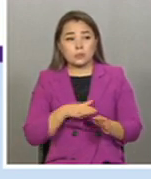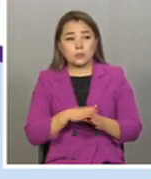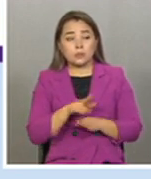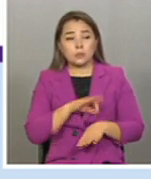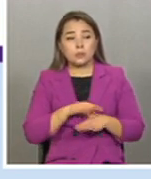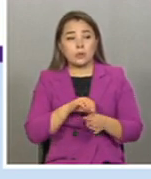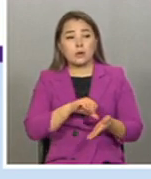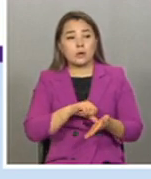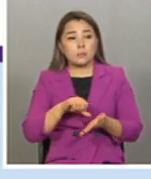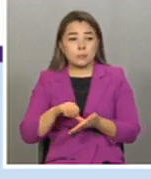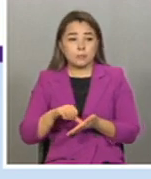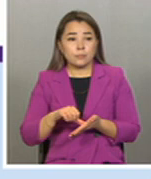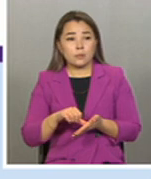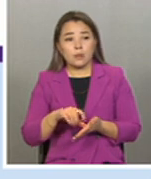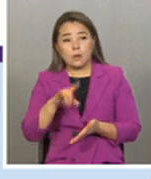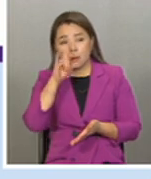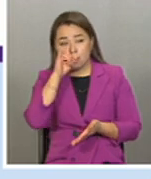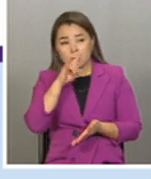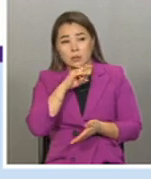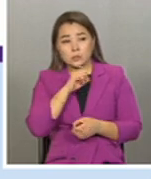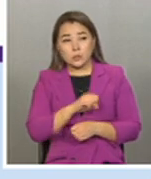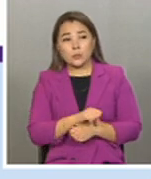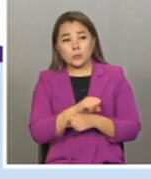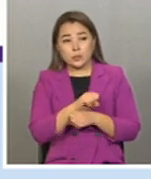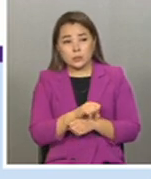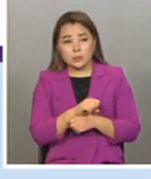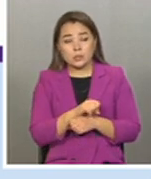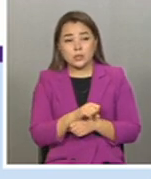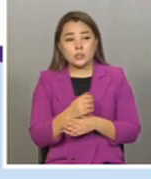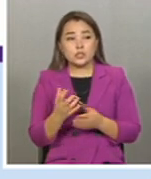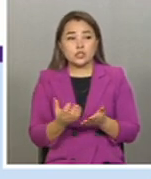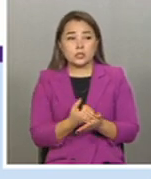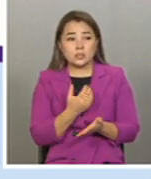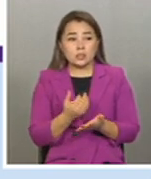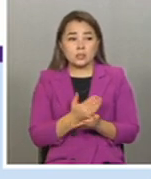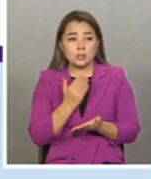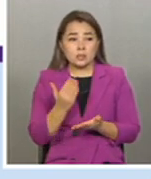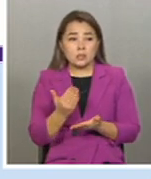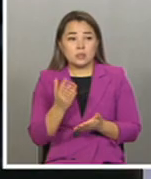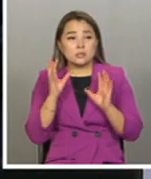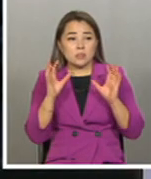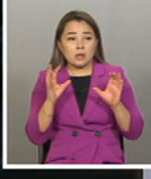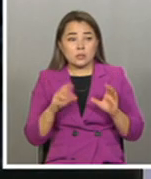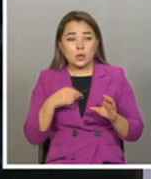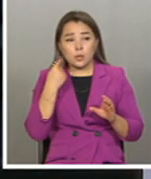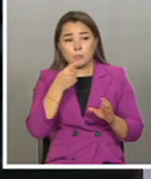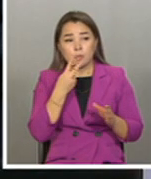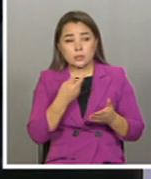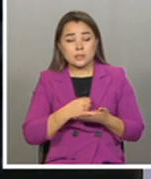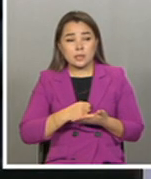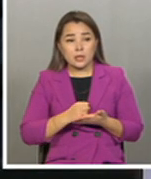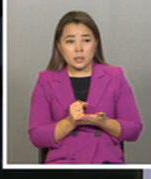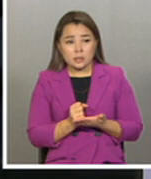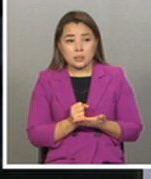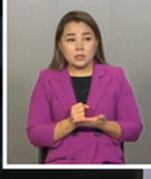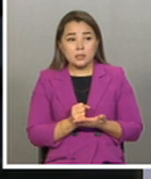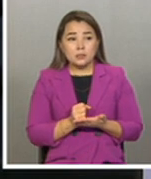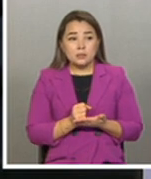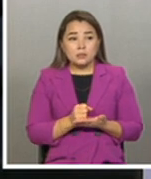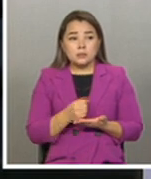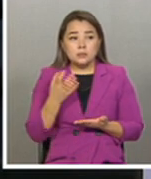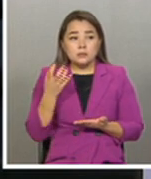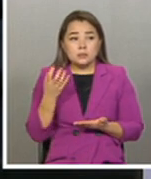комитеті қазан төңкерісі жетістіктерін заңнамалық түрде нығайтқан